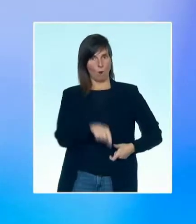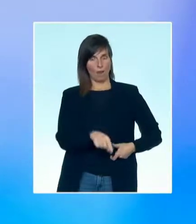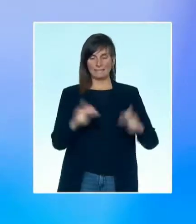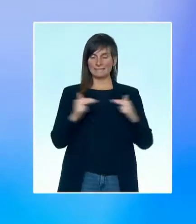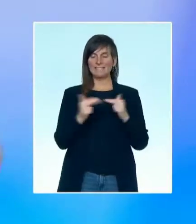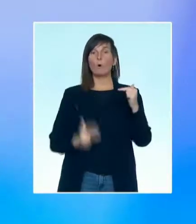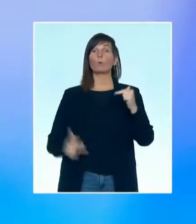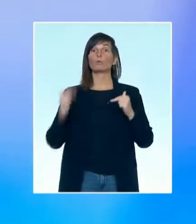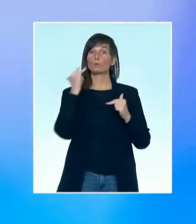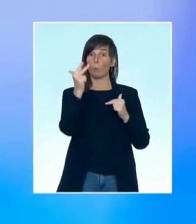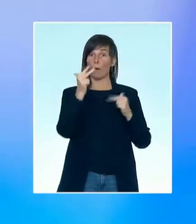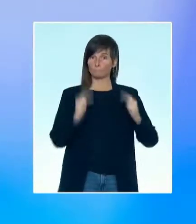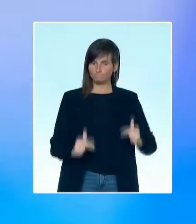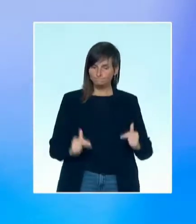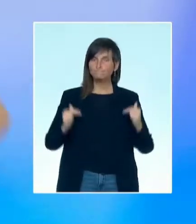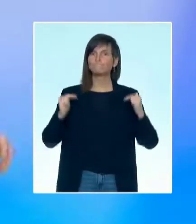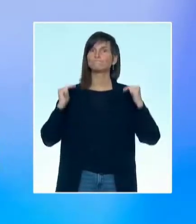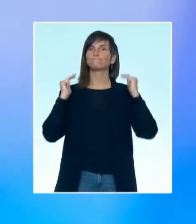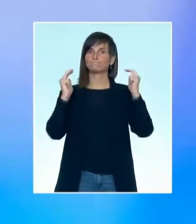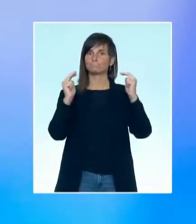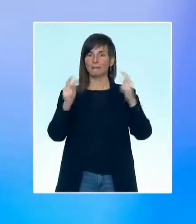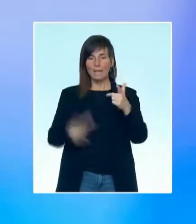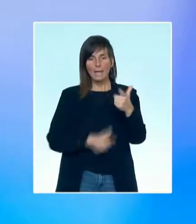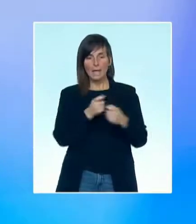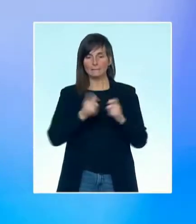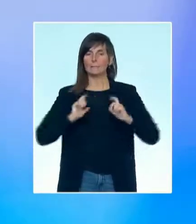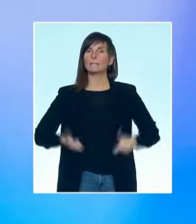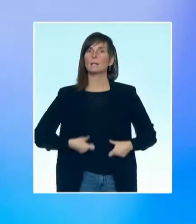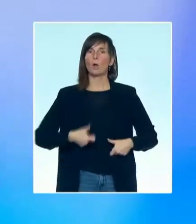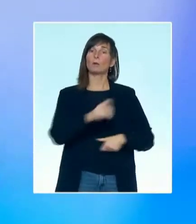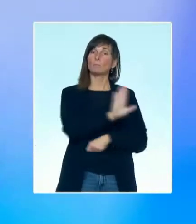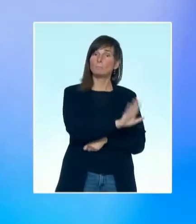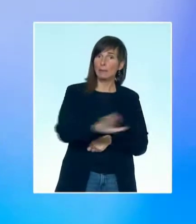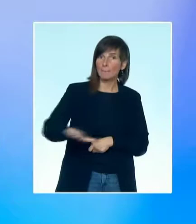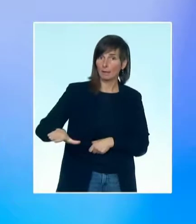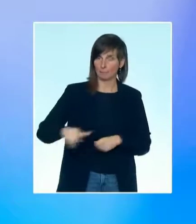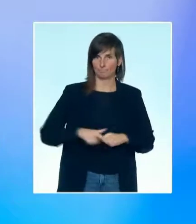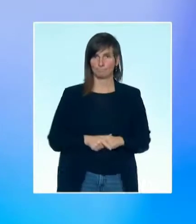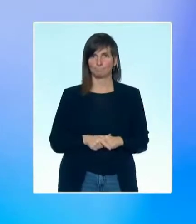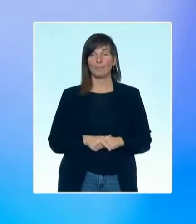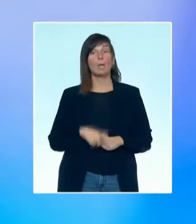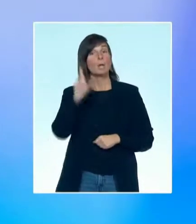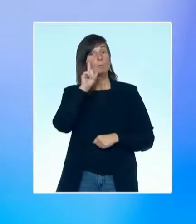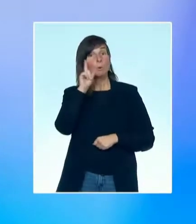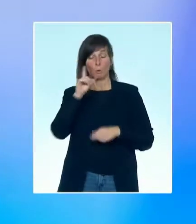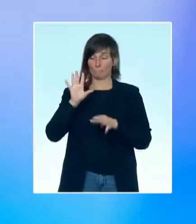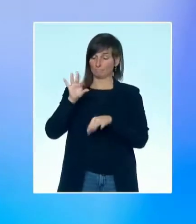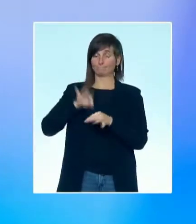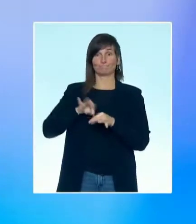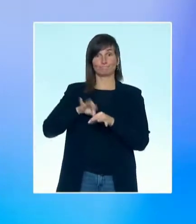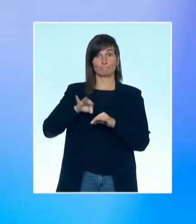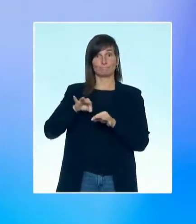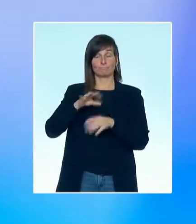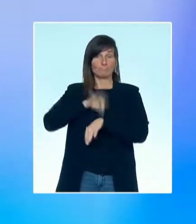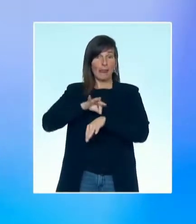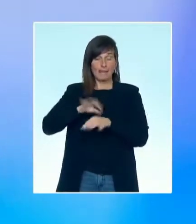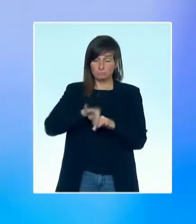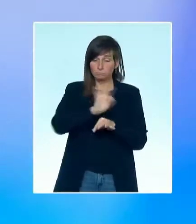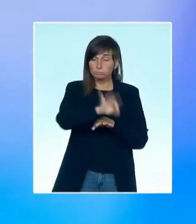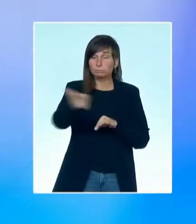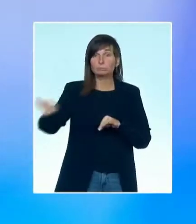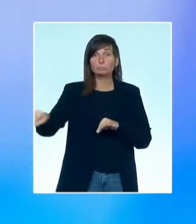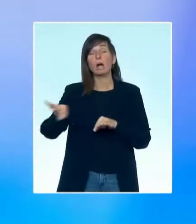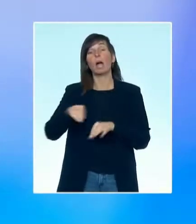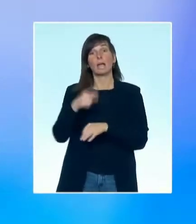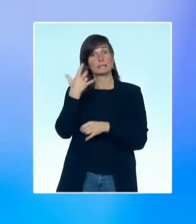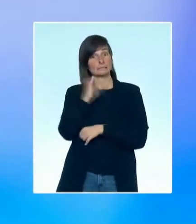sanitaire s'appliquant aux écoles primaires. La transmission du virus, on le voit, s'est en effet fortement accélérée chez les enfants de